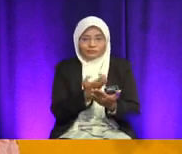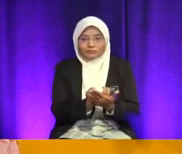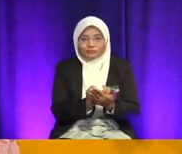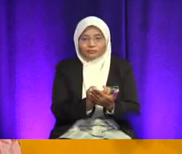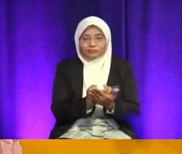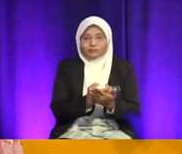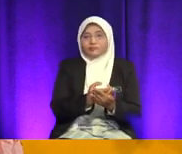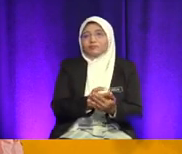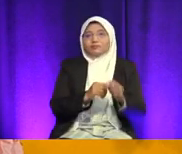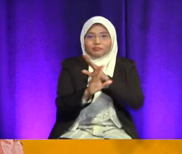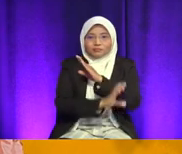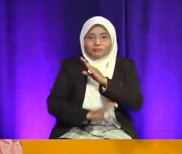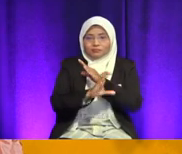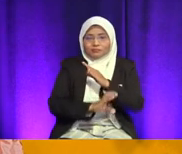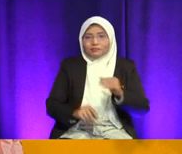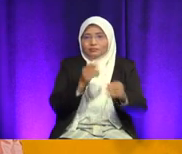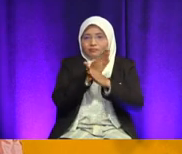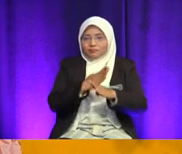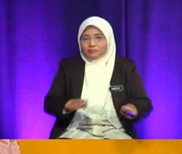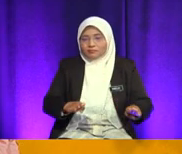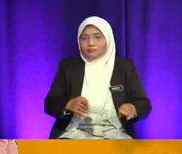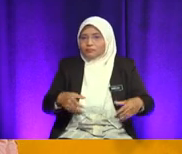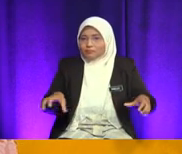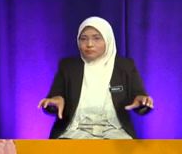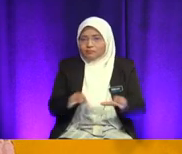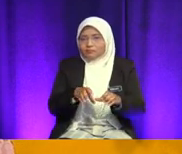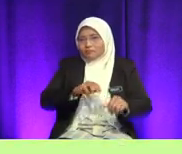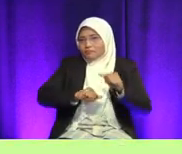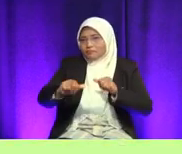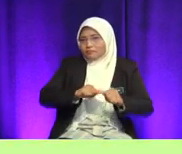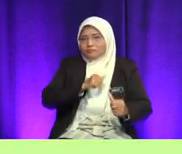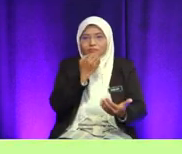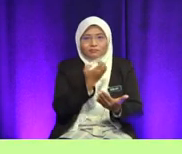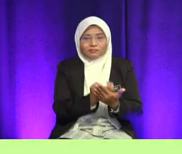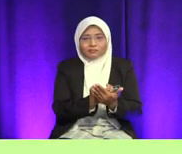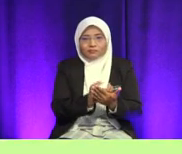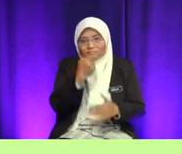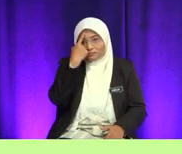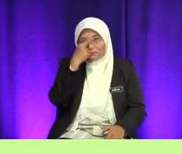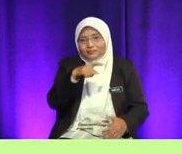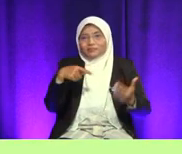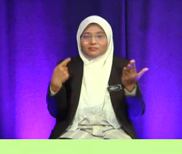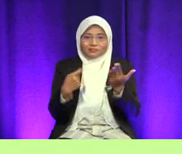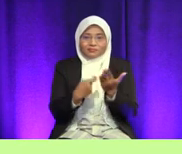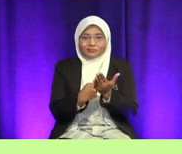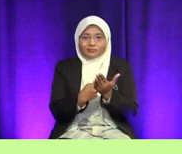bebas menjalankan dasar-dasar ekonomi untuk meningkatkan pendapatan negara kedaulatan penting